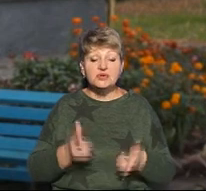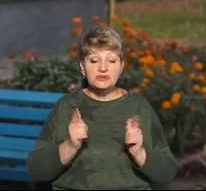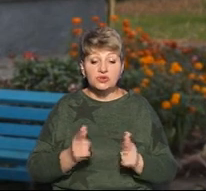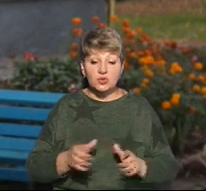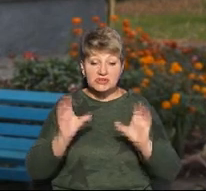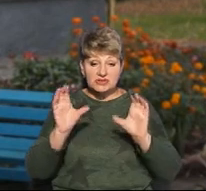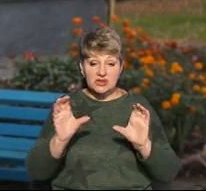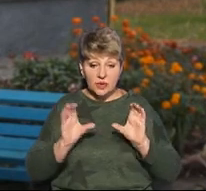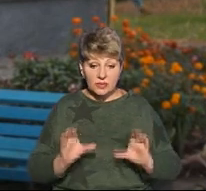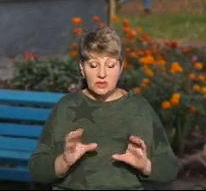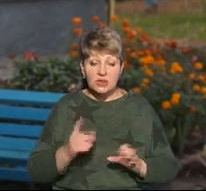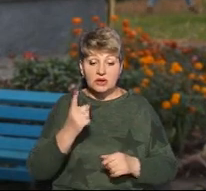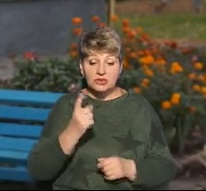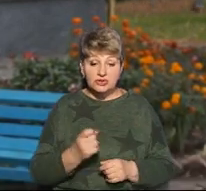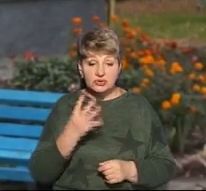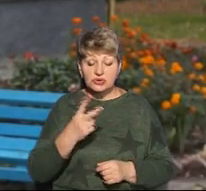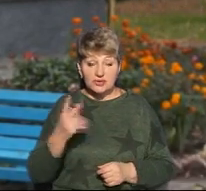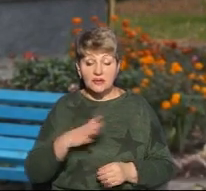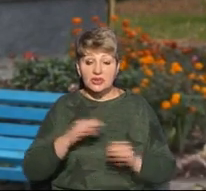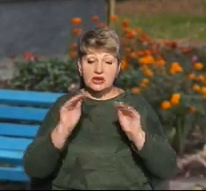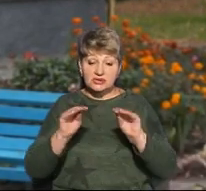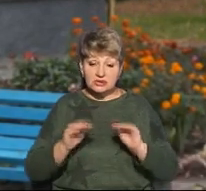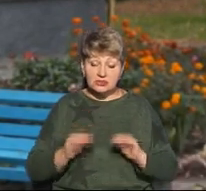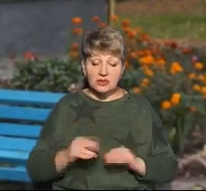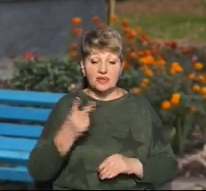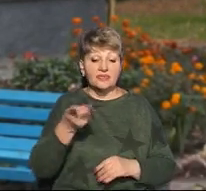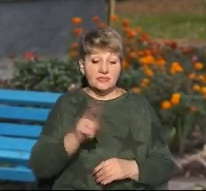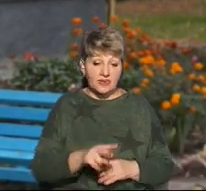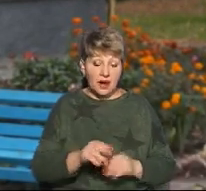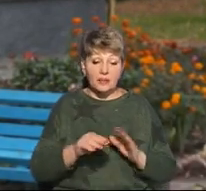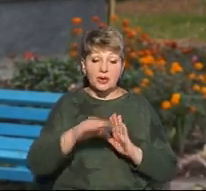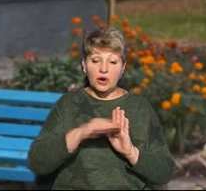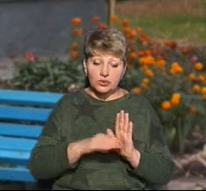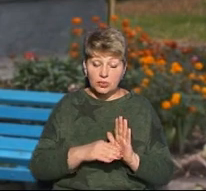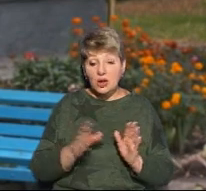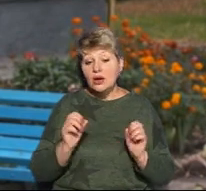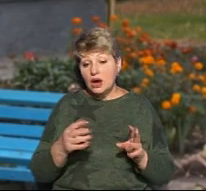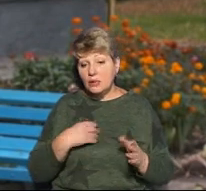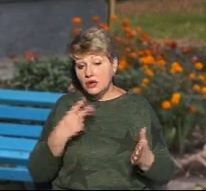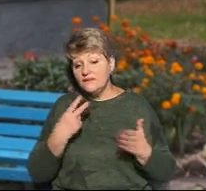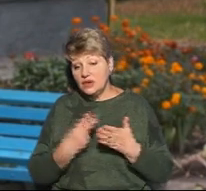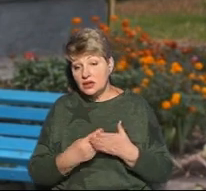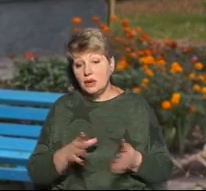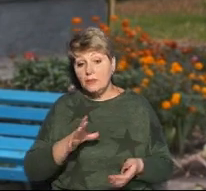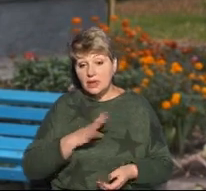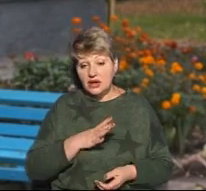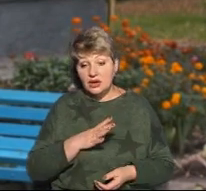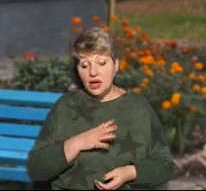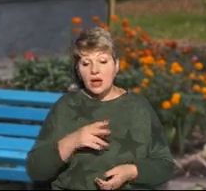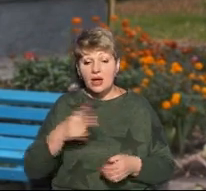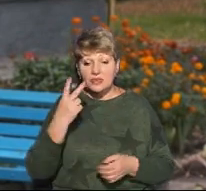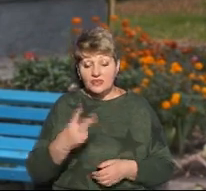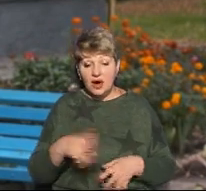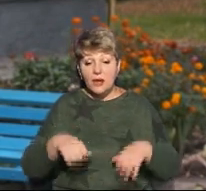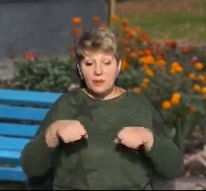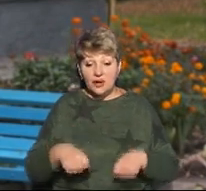152 КУПАП. Стосовно неї було складено 2 адміністративних протоколи, адже, як ми бачили, було 2 адміністративних правопорушення. А